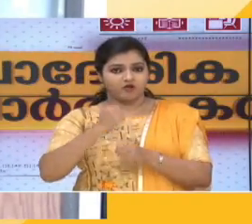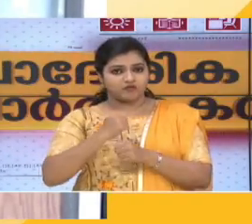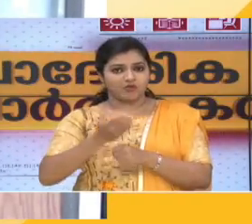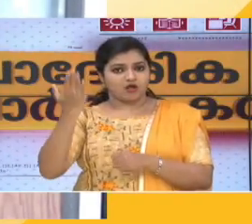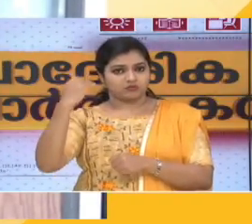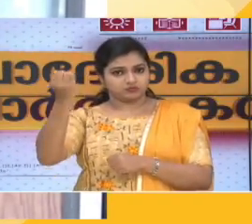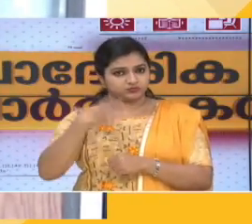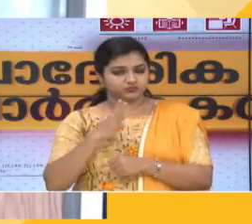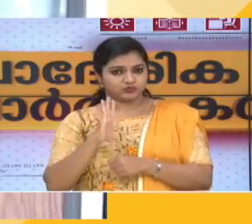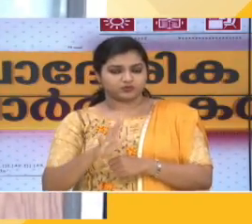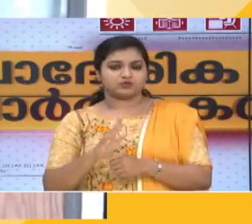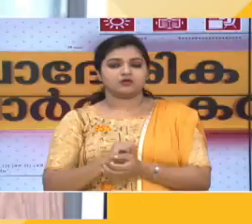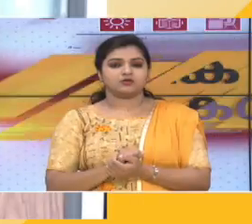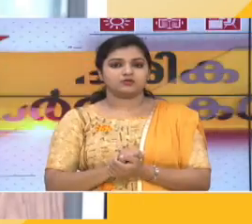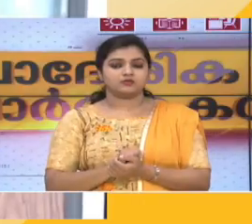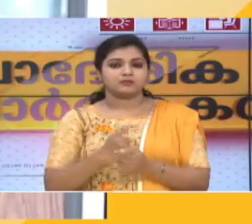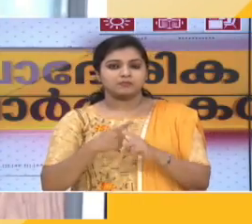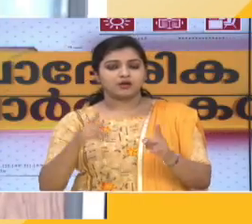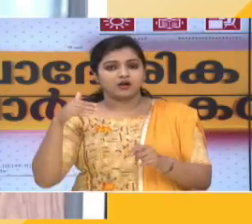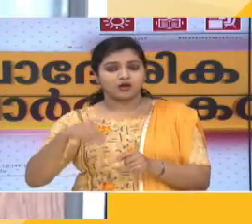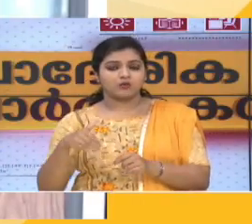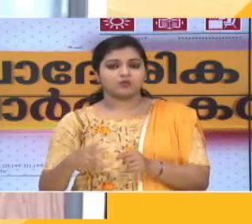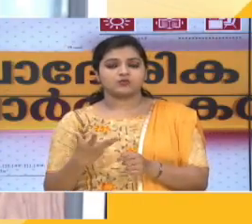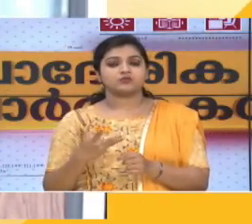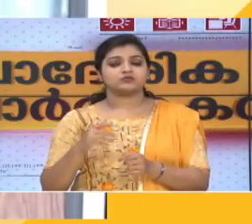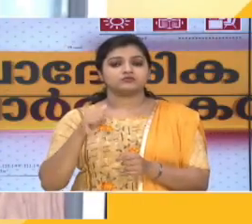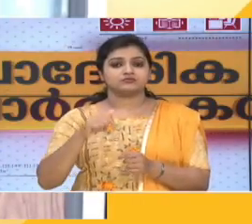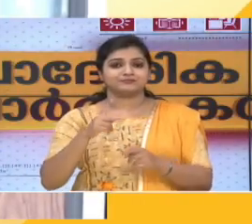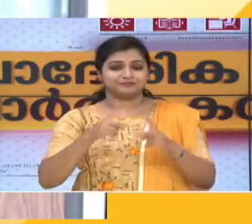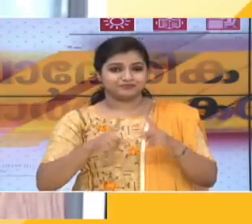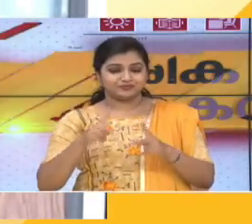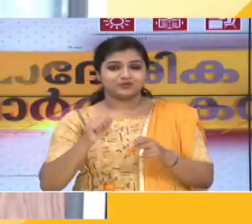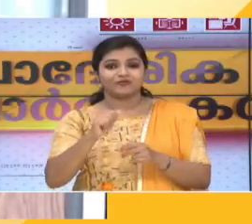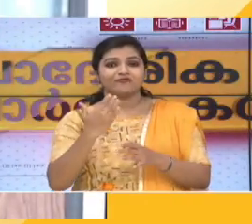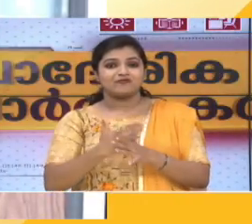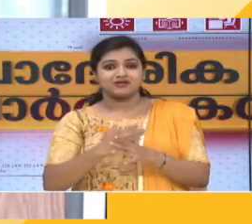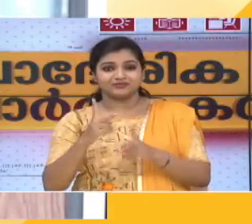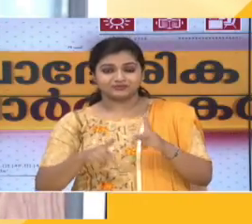നിർദ്ദേശങ്ങൾ നിലവിൽ നിൽക്കുമ്പോഴാണ് ഈ വകുപ്പ് നിലവിലെ ജീവനക്കാരുടെ മൊബൈൽ